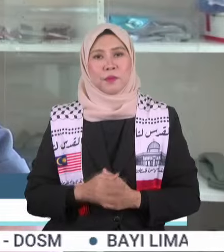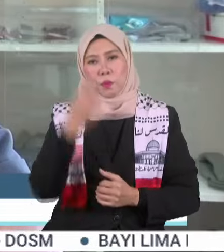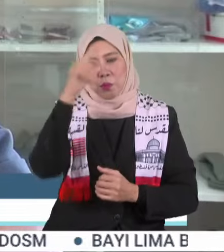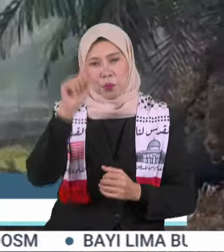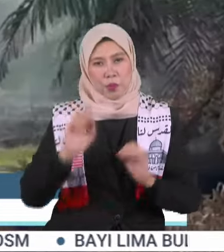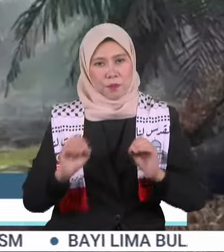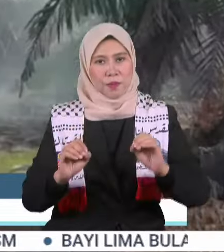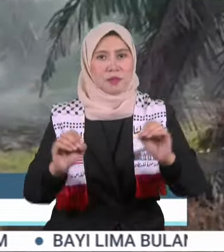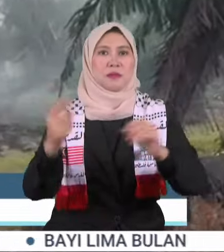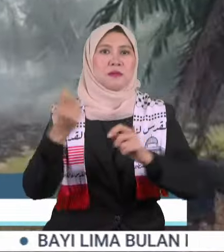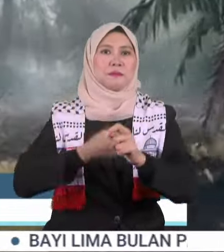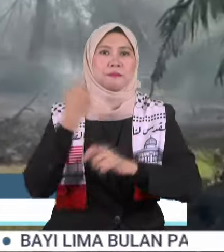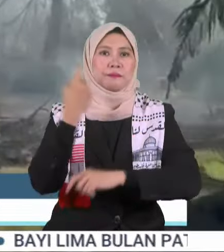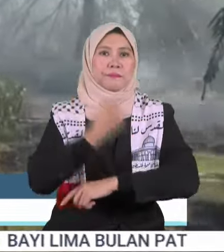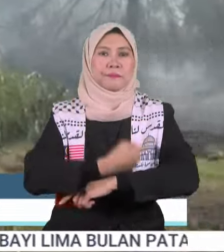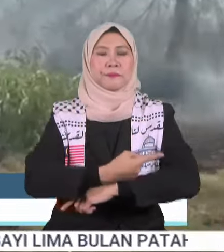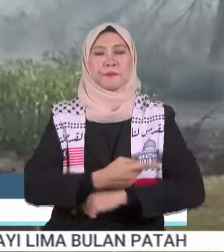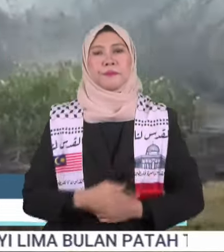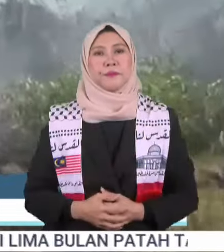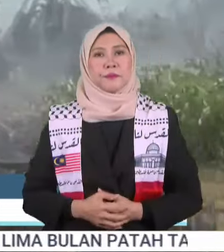pengoperasian harian je lah.